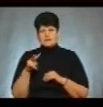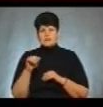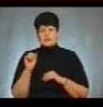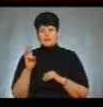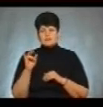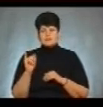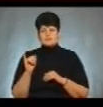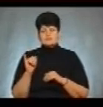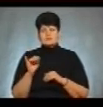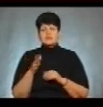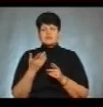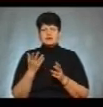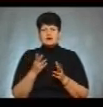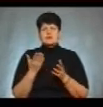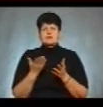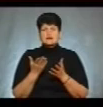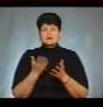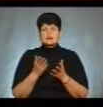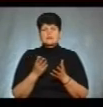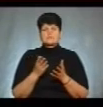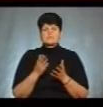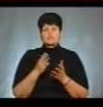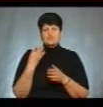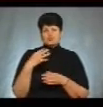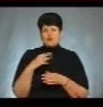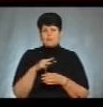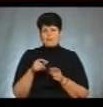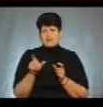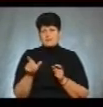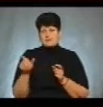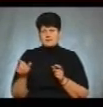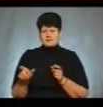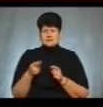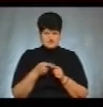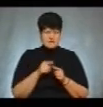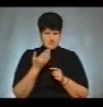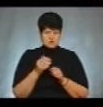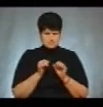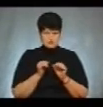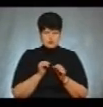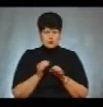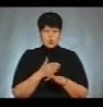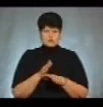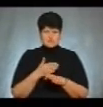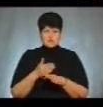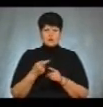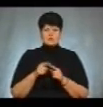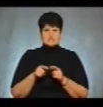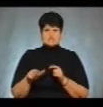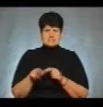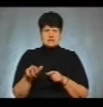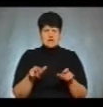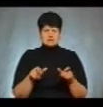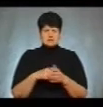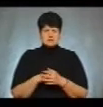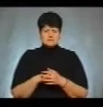яка спільно з УКБ фігурує в кримінальній справі. Тобто це вже ваше управління, так? Правильно? Розподіляло ці ділянки?